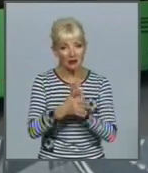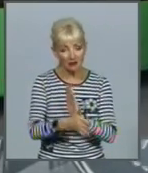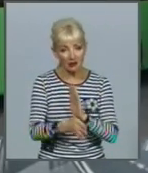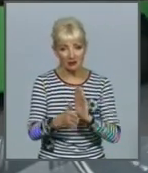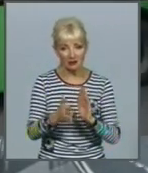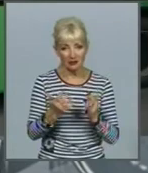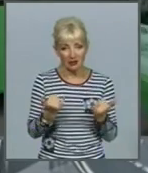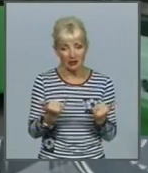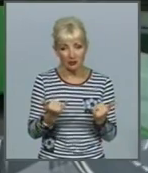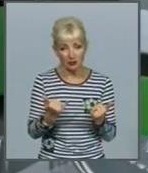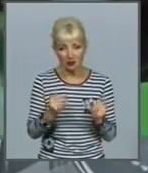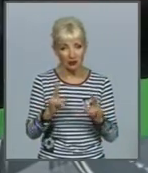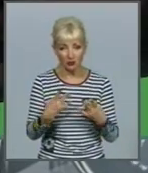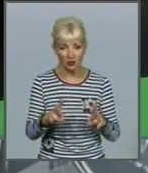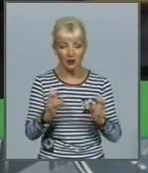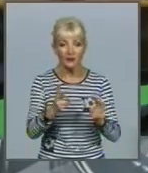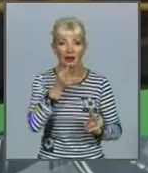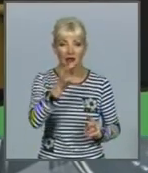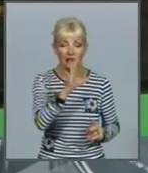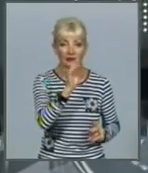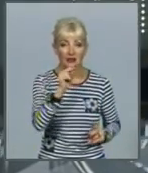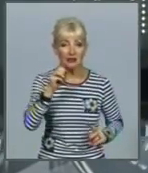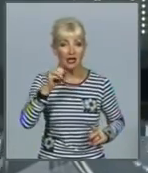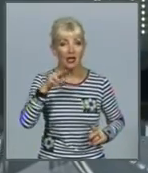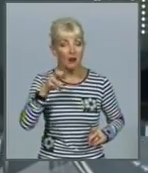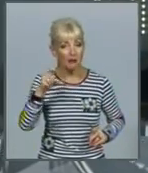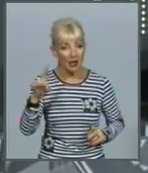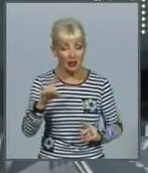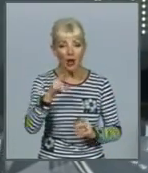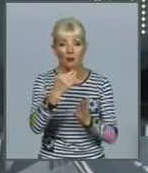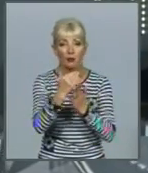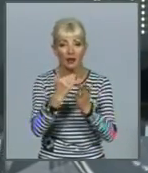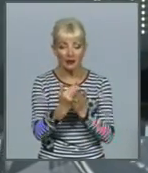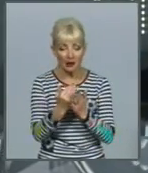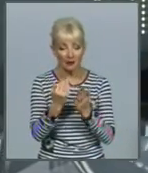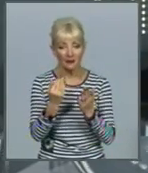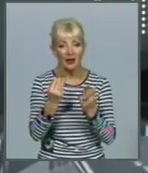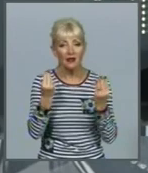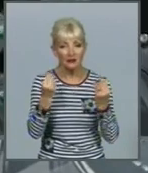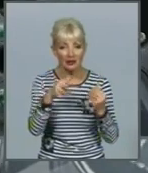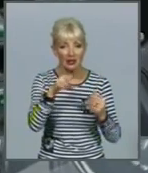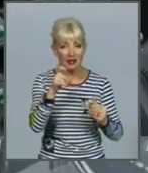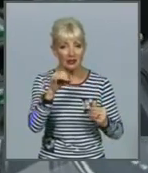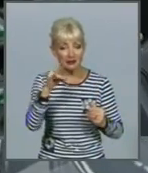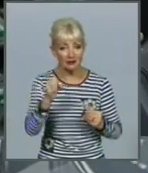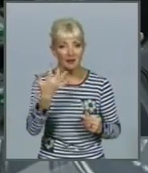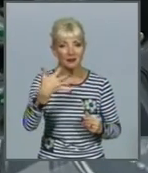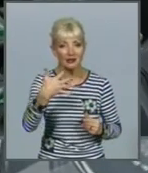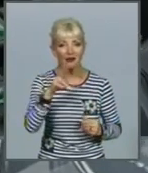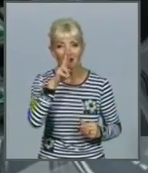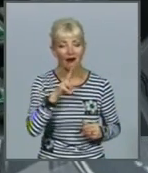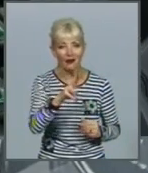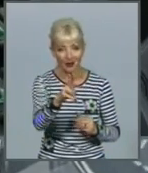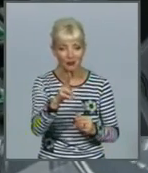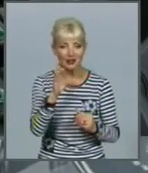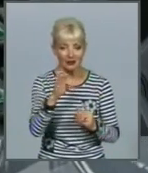нужны. Як повідомив віце-мер, всього за програмою фінансового лізингу Харків отримає 50 тролейбусів з автономним ходом, які